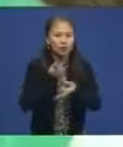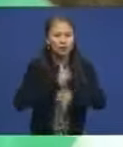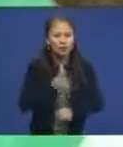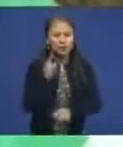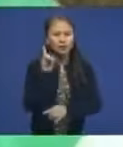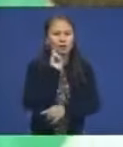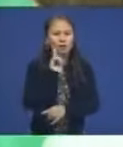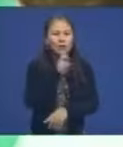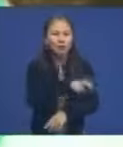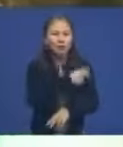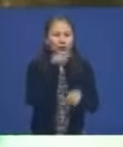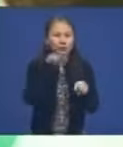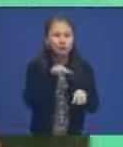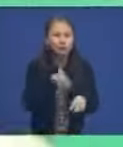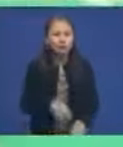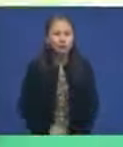әзірге дәрігерлердің бақылауында.